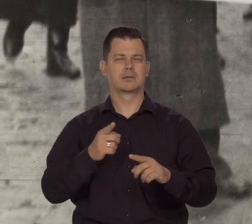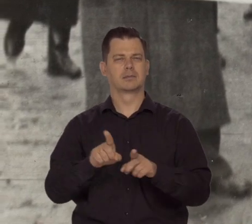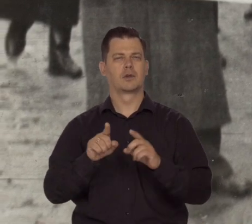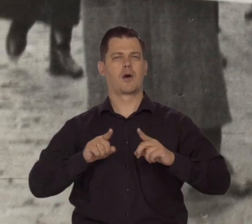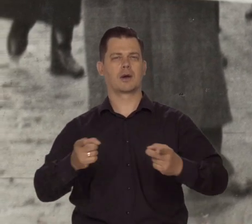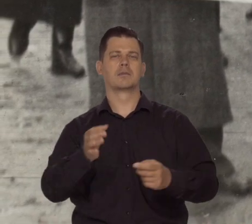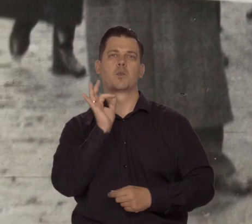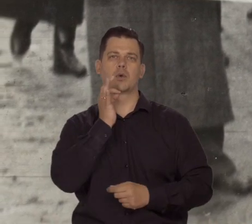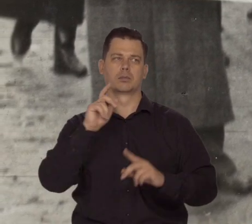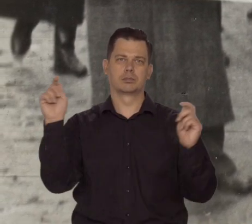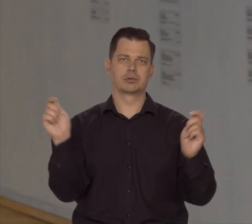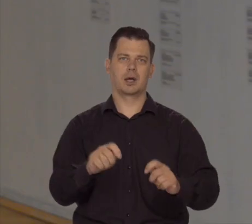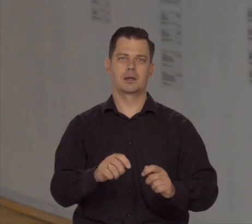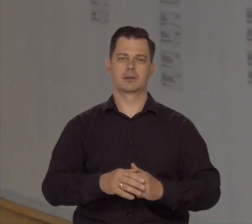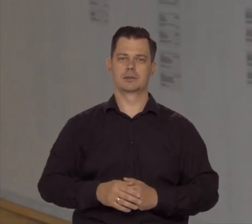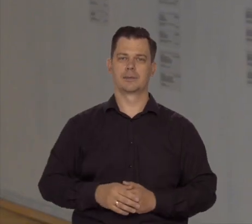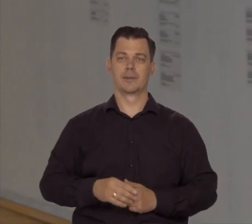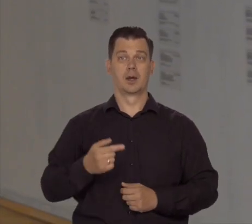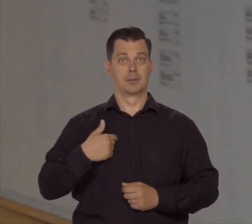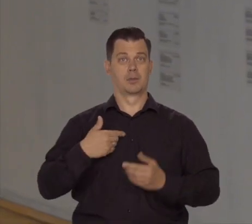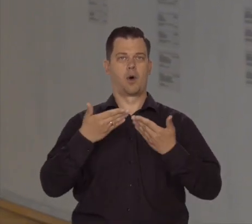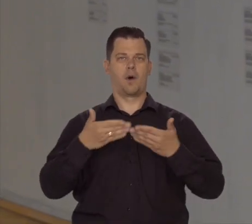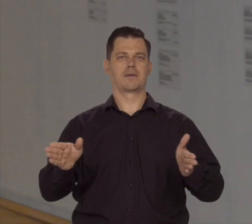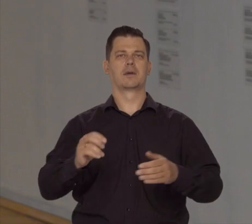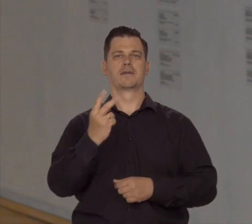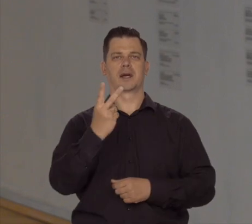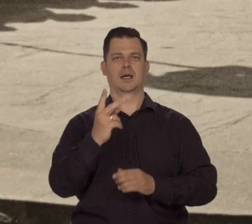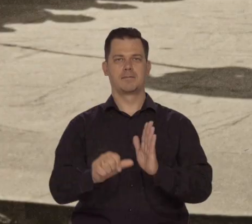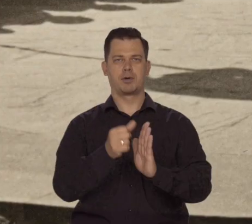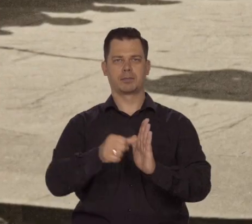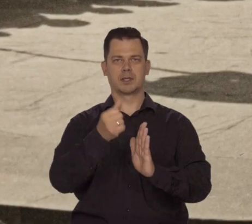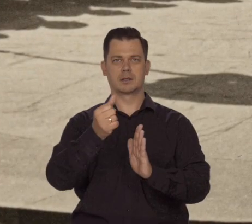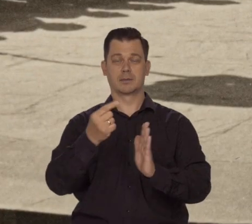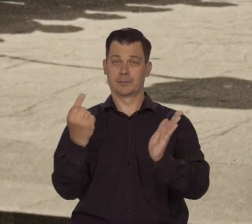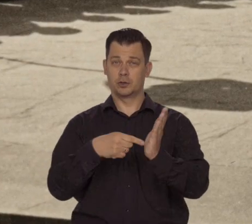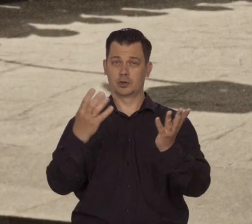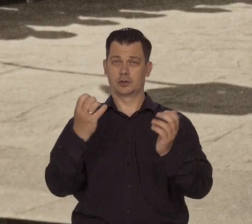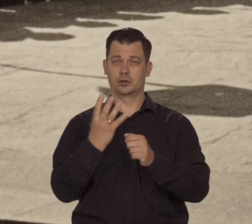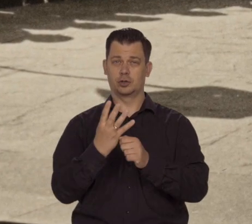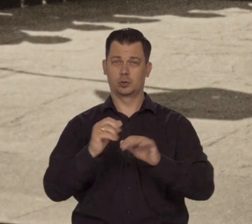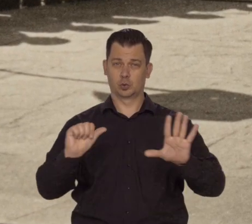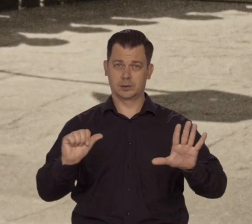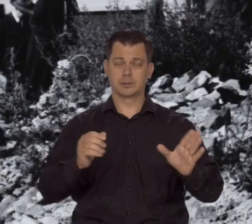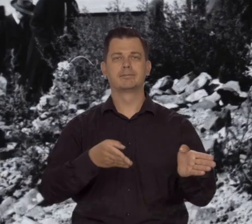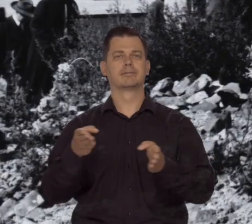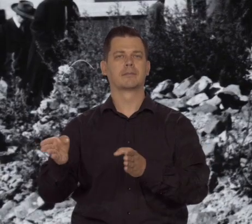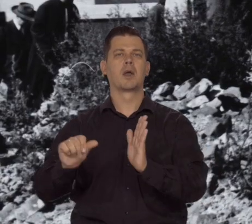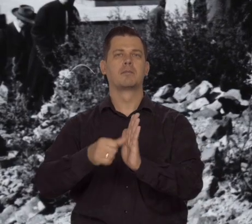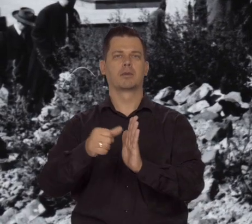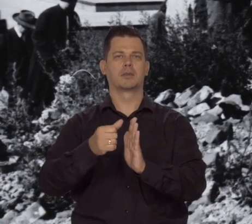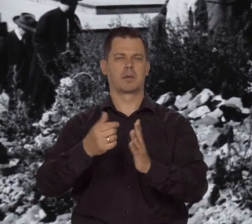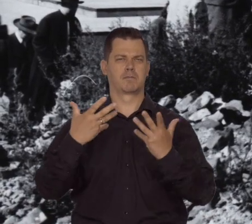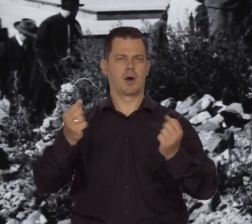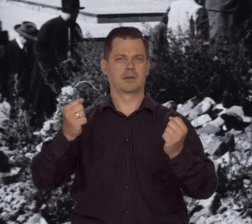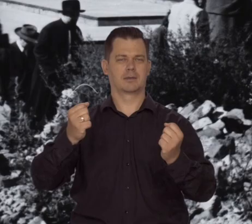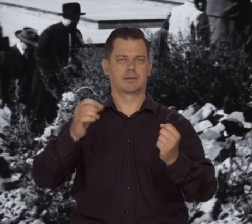politycznych lub organizacji młodzieżowych. Podczas obchodów odsłonięto również dwa pomniki. Pierwszy w 1946, a drugi, zwany